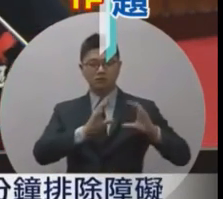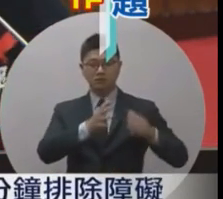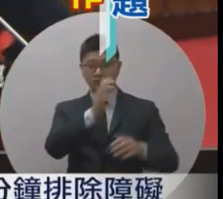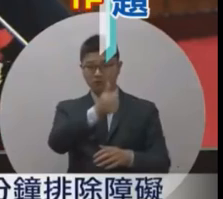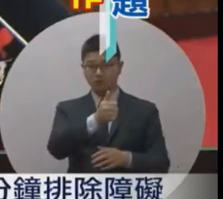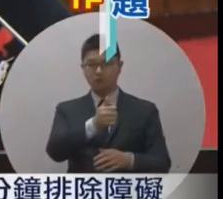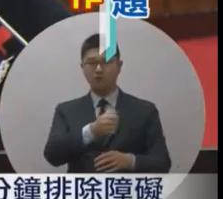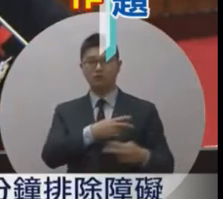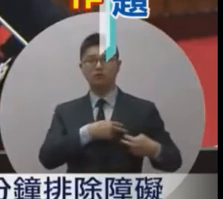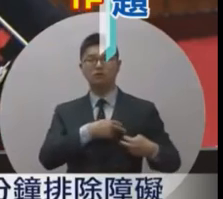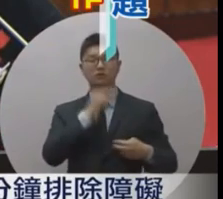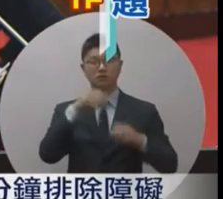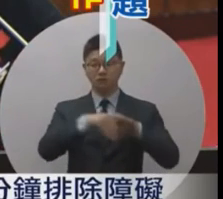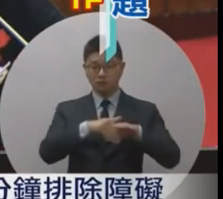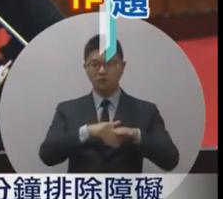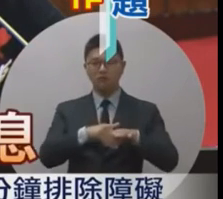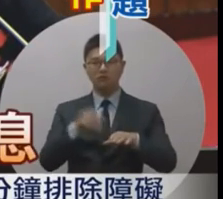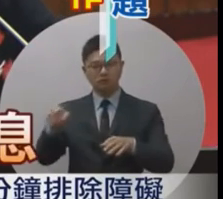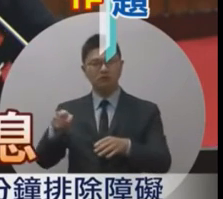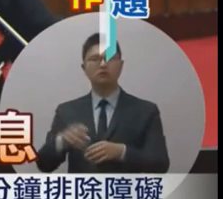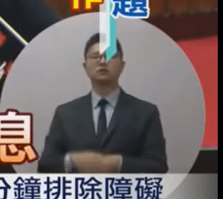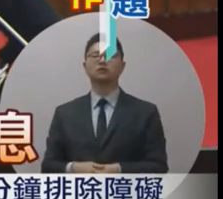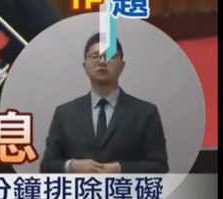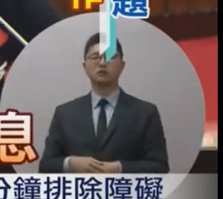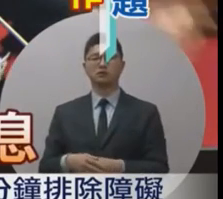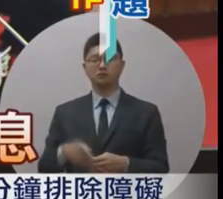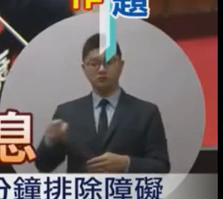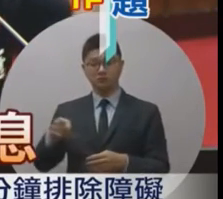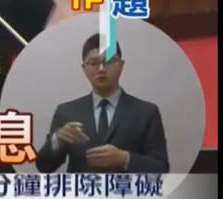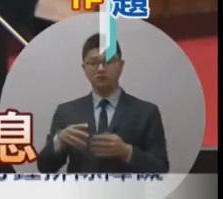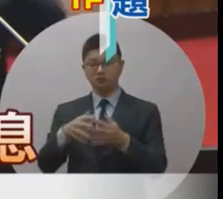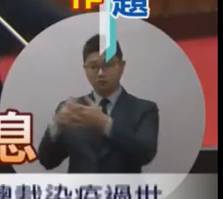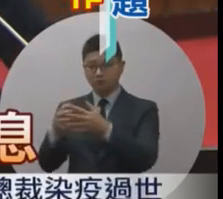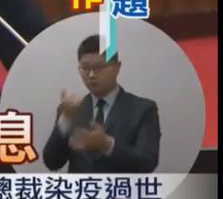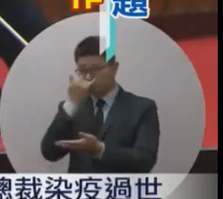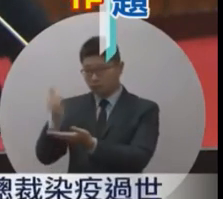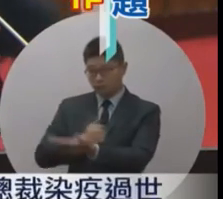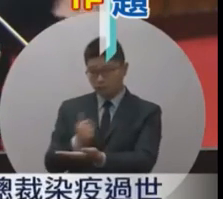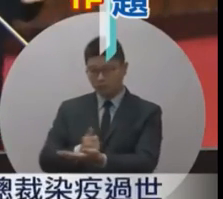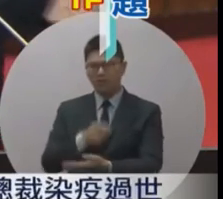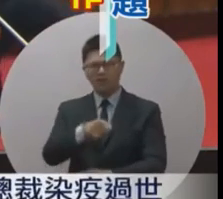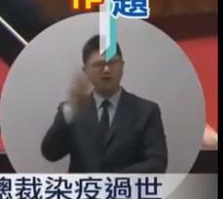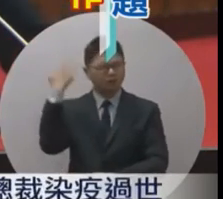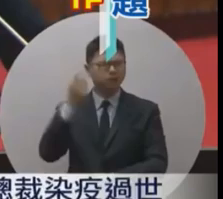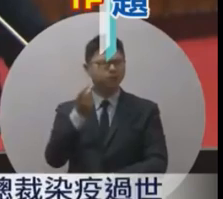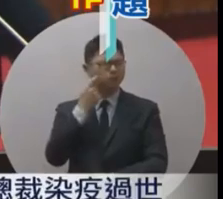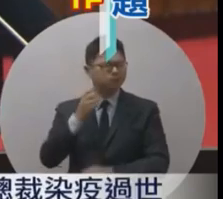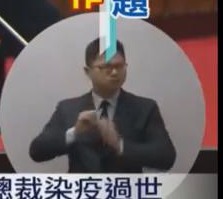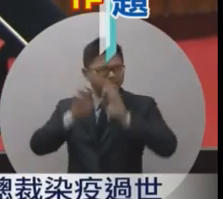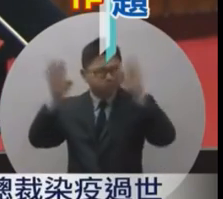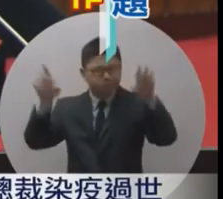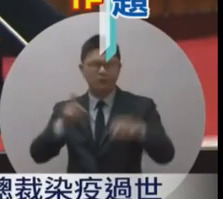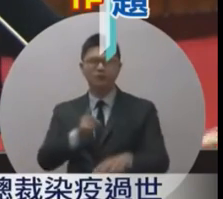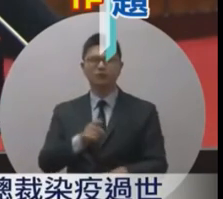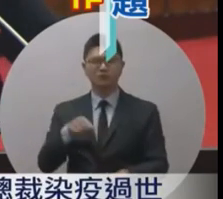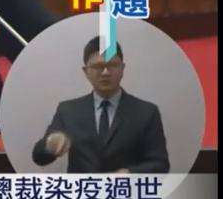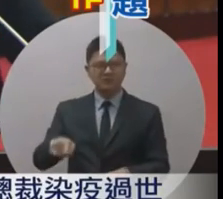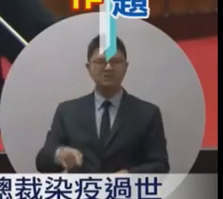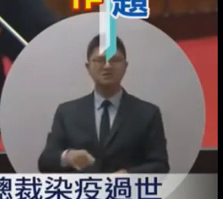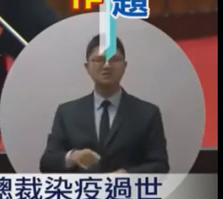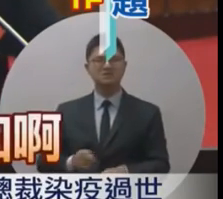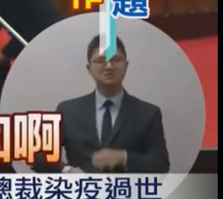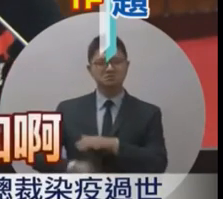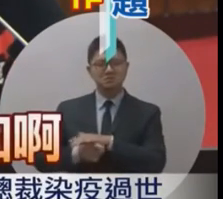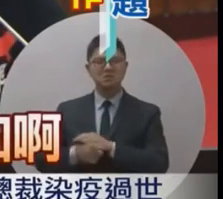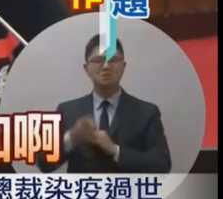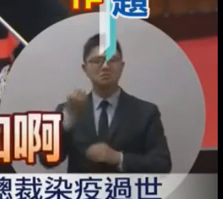选来猪的开放，结果呢还有很多用假消息啊，被你们移送说这在放假消